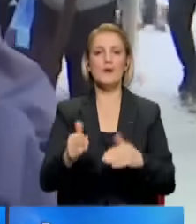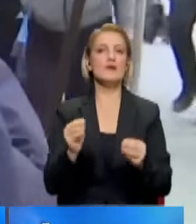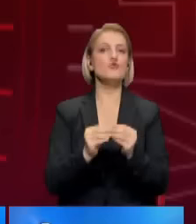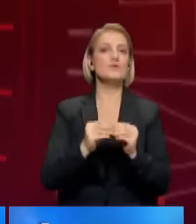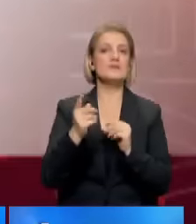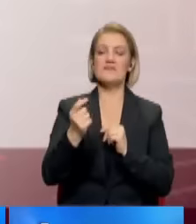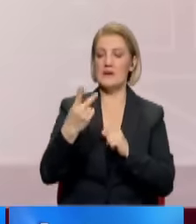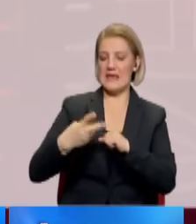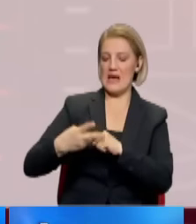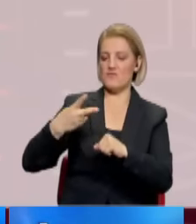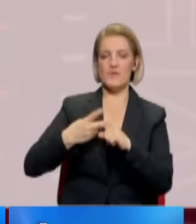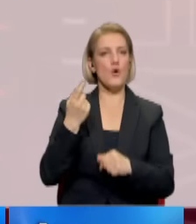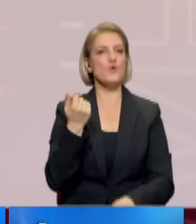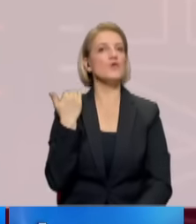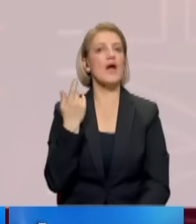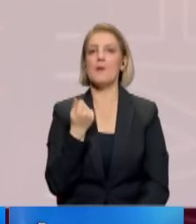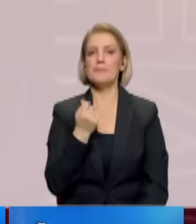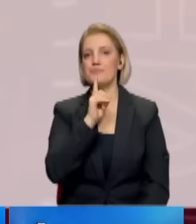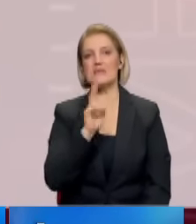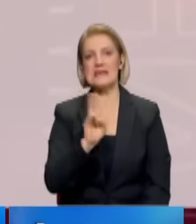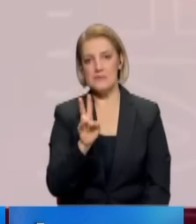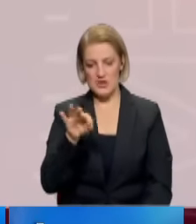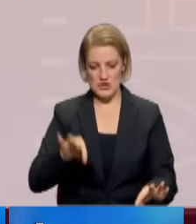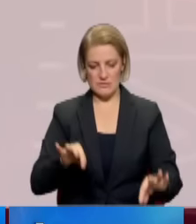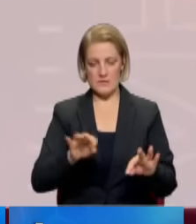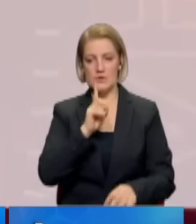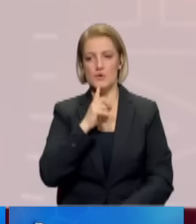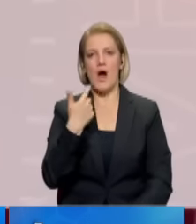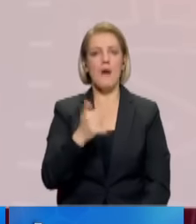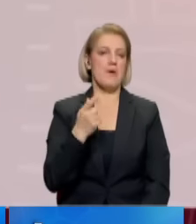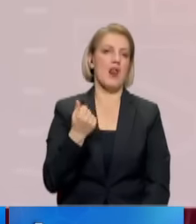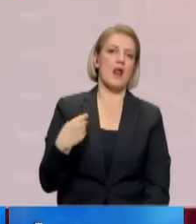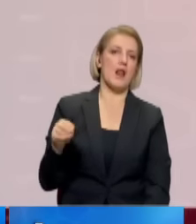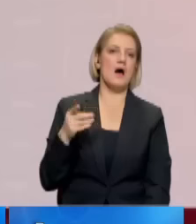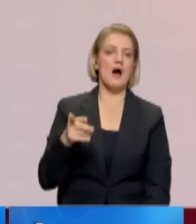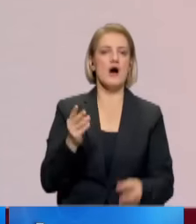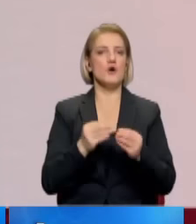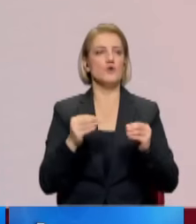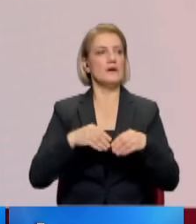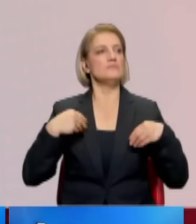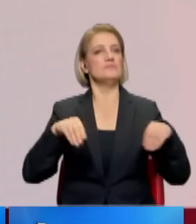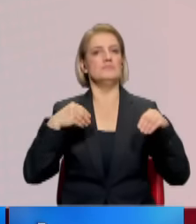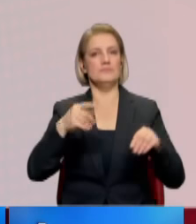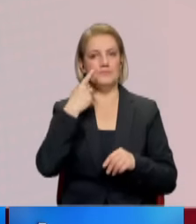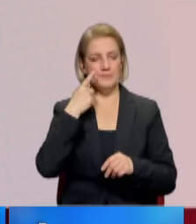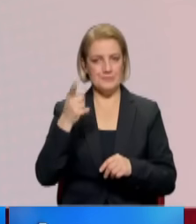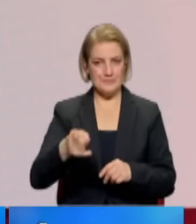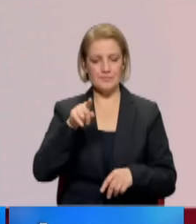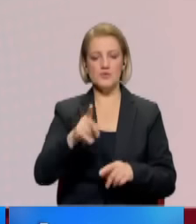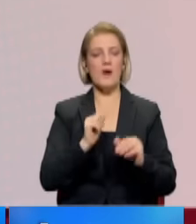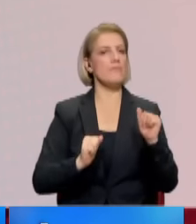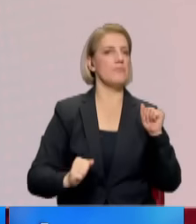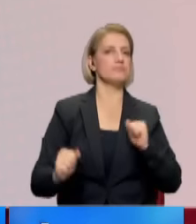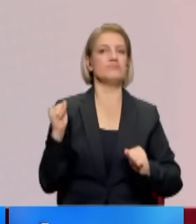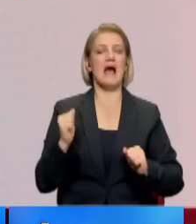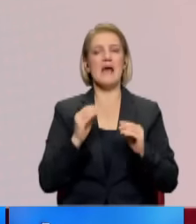fiyatı 2 hafta önce 120 liraydı. Şimdi ise 160 liraya satılıyor. Yumurta satıcılarına göre bu fiyat